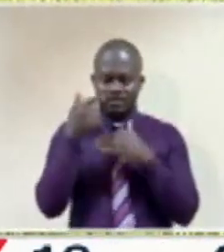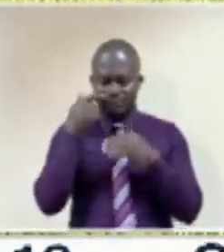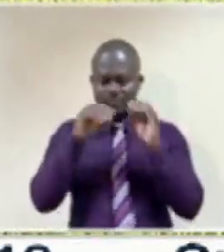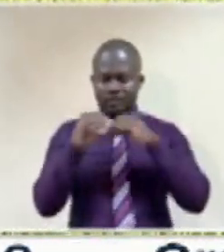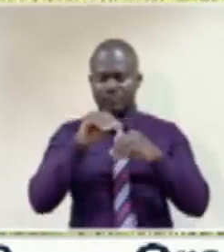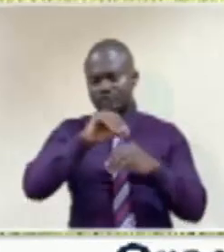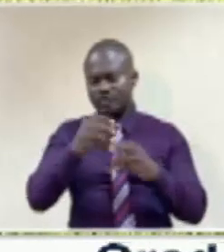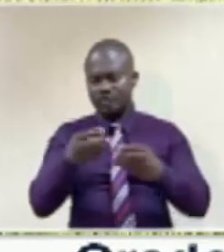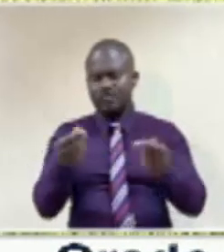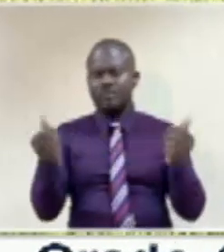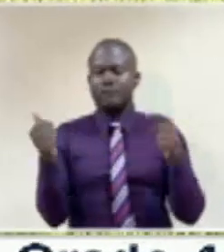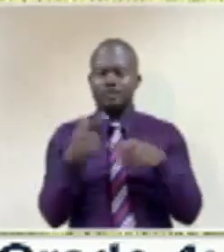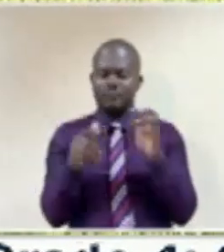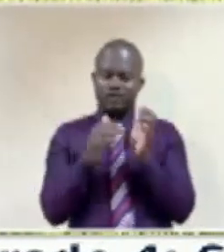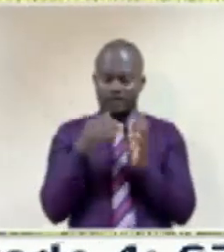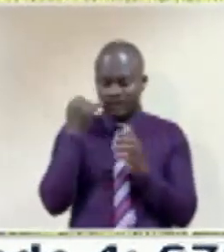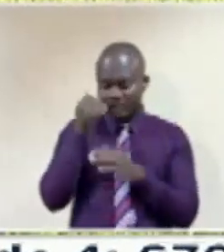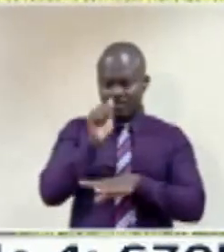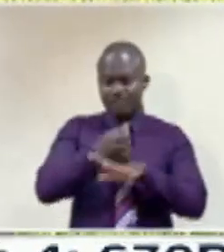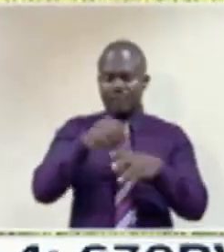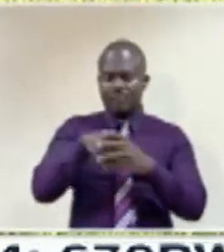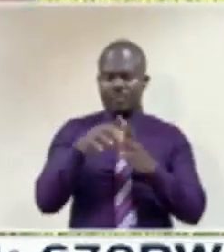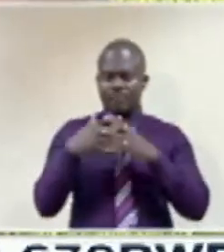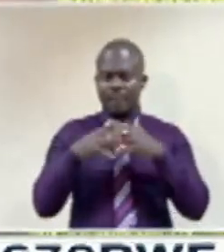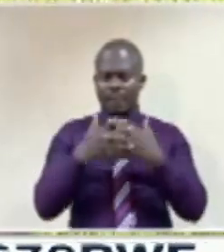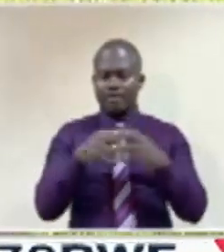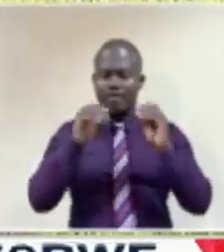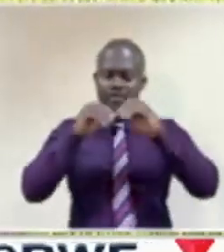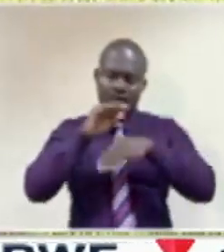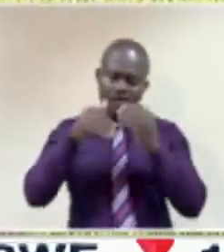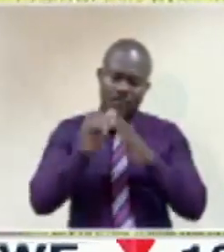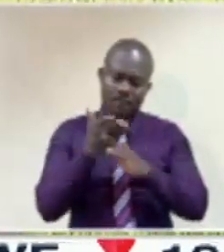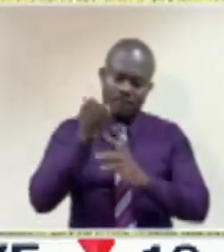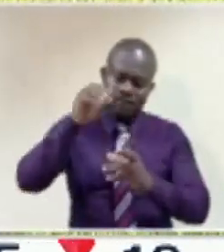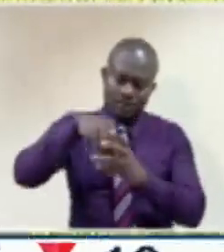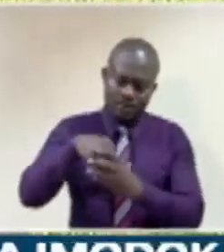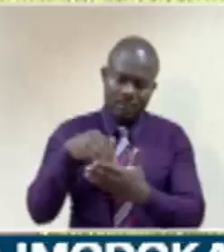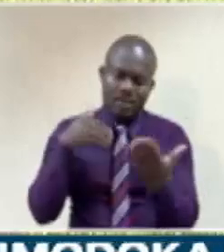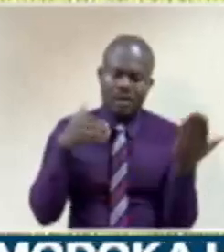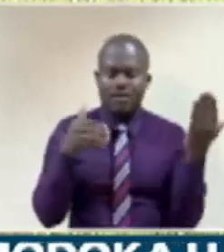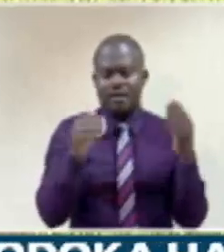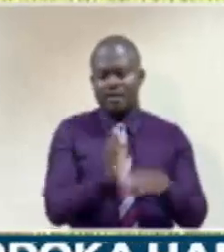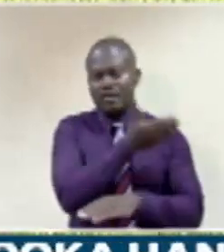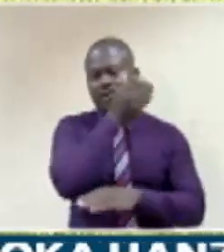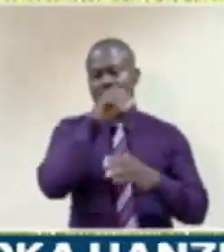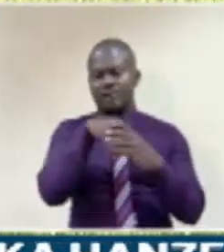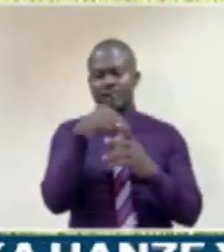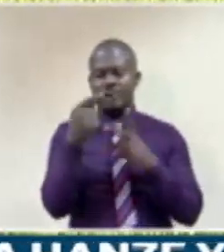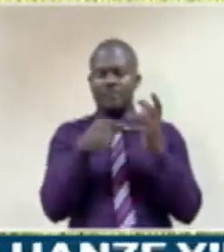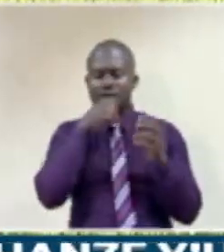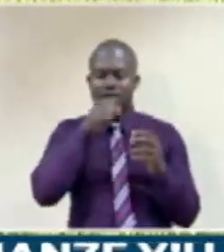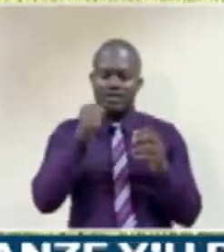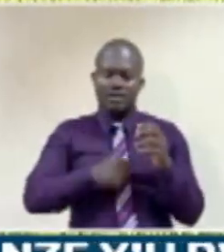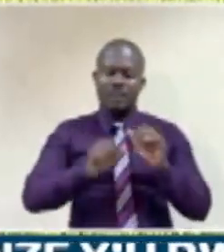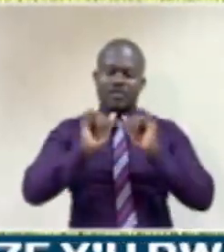wundi wangirika. Ariko ubu ngubu iyo dushyizeho mashini, umusaruro wose uko wakabaye uca muri ya mashini, ikaba ari ivanamo bya bihuhwe,